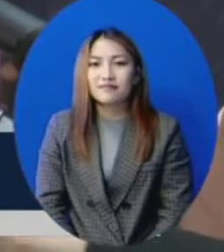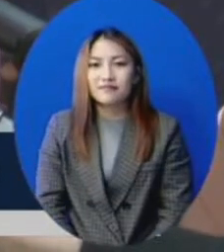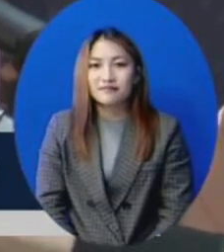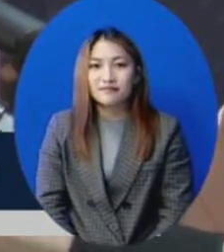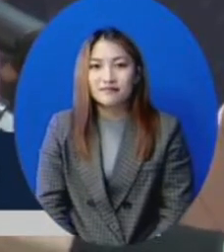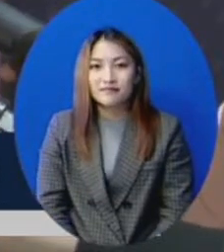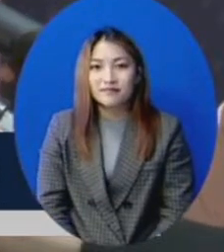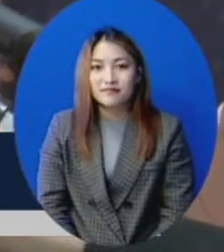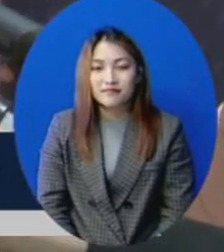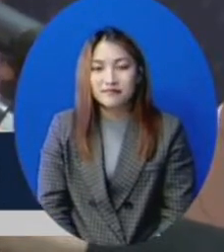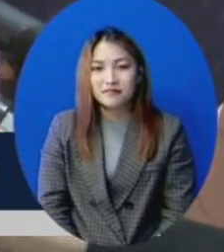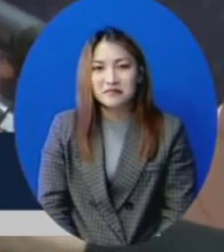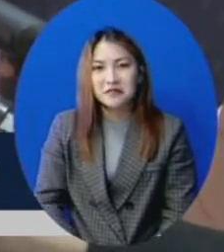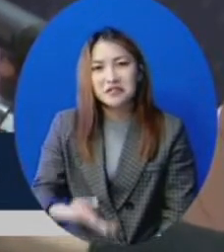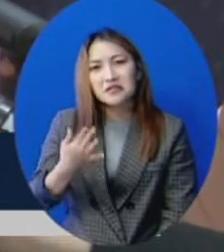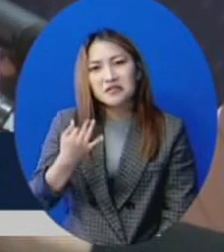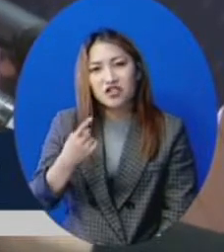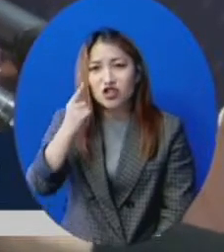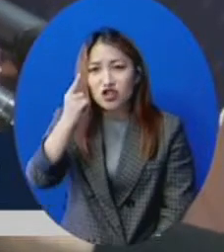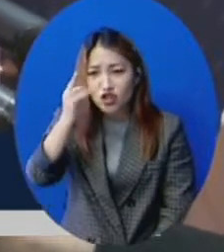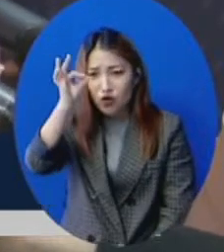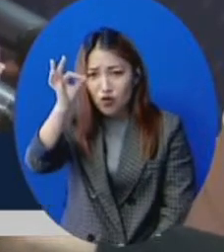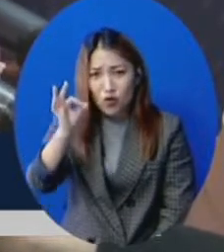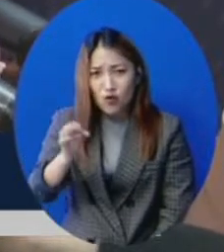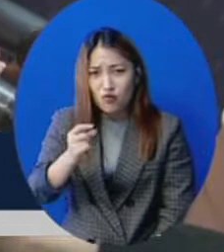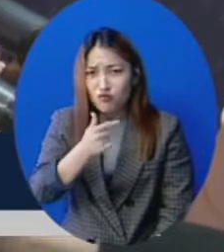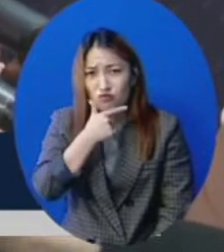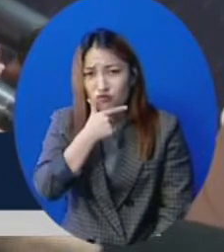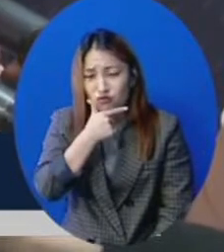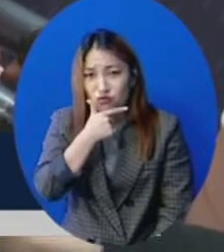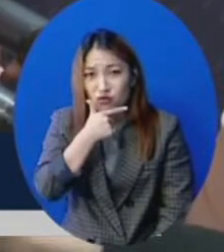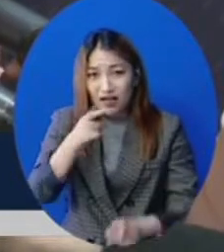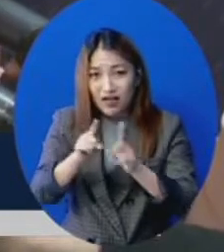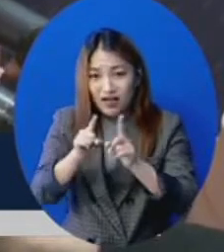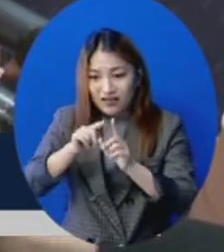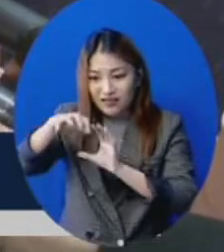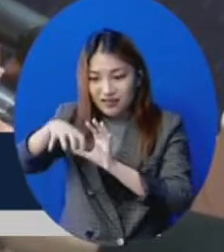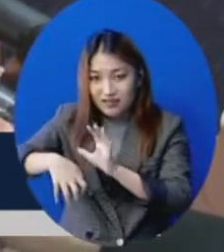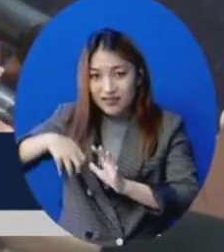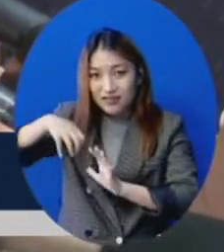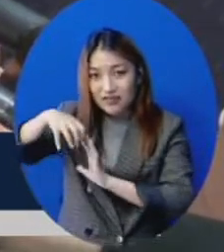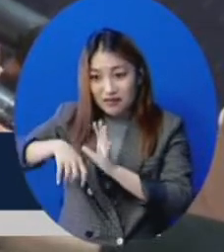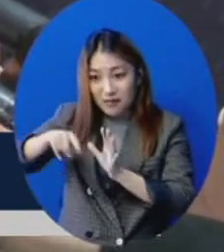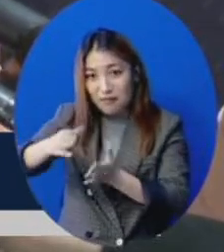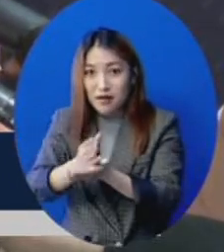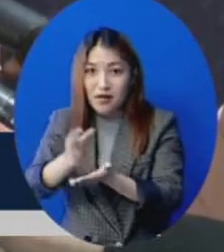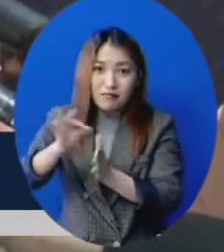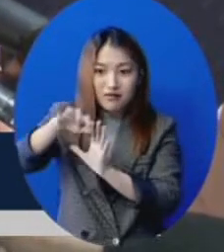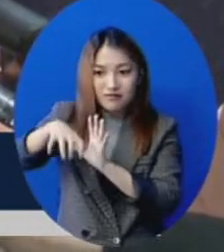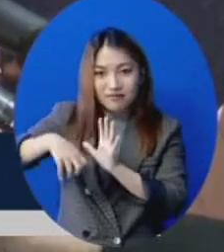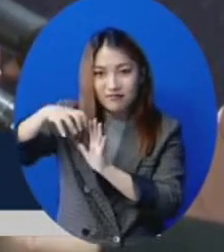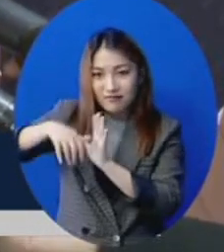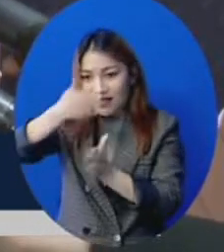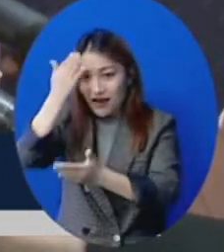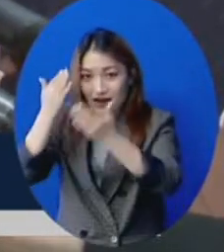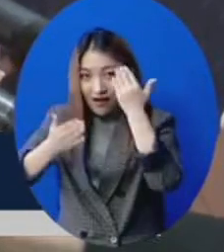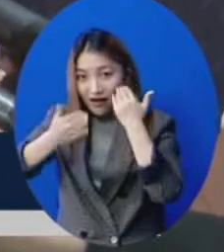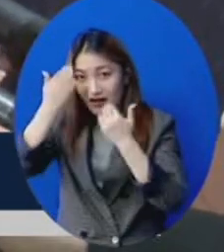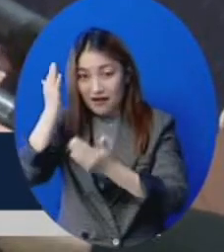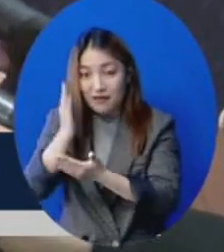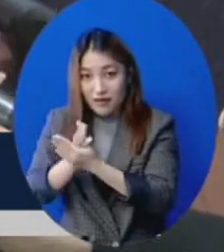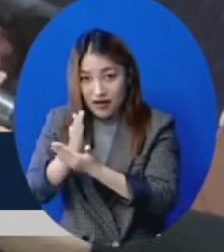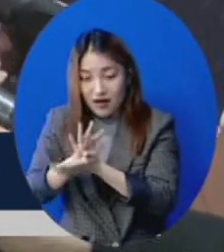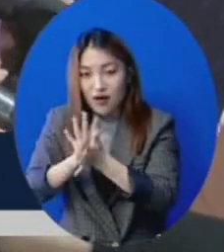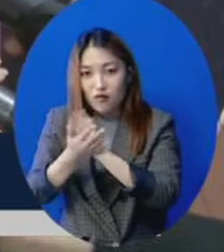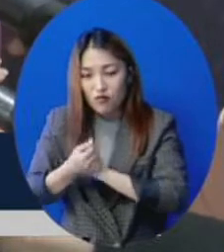Дөнгөж одоо 1% ч хүрэхгүй газар нутаг дээр ашиг малтмлын олборлолт явагдаж байна. За тэгсэн хідээч энэ